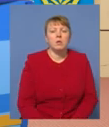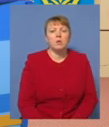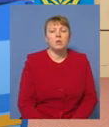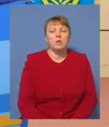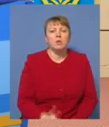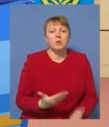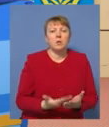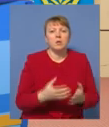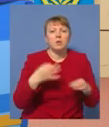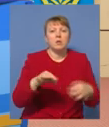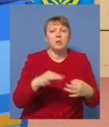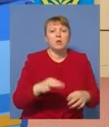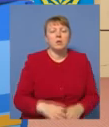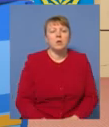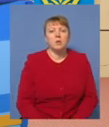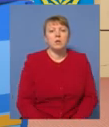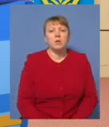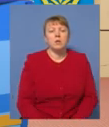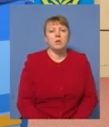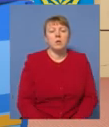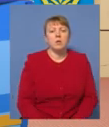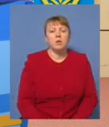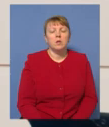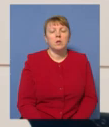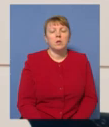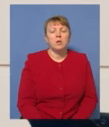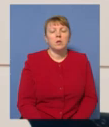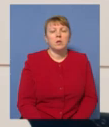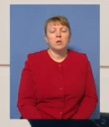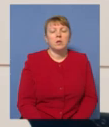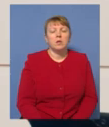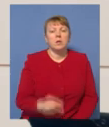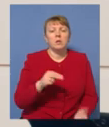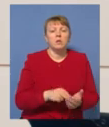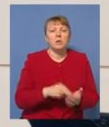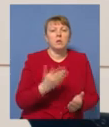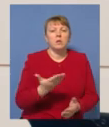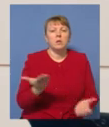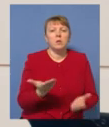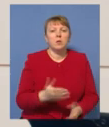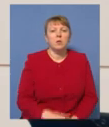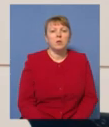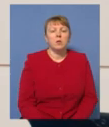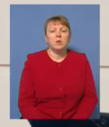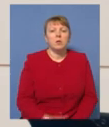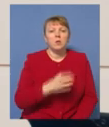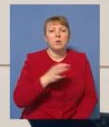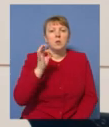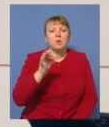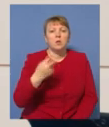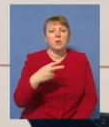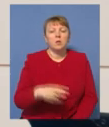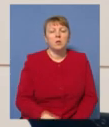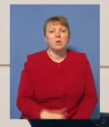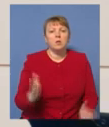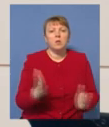Например, машину. И машина, например, рыночная стоимость ее, например, такая-то, они, например, процент на